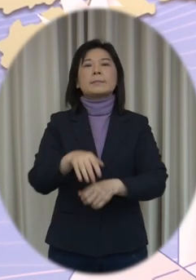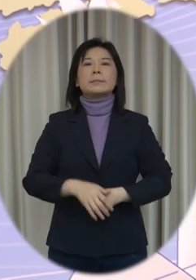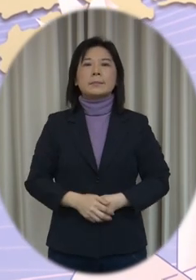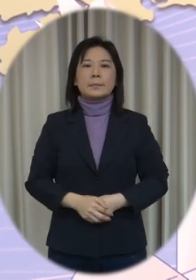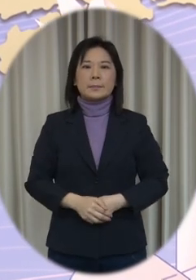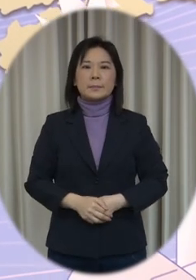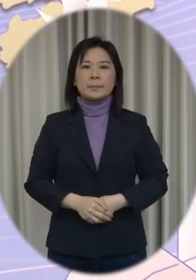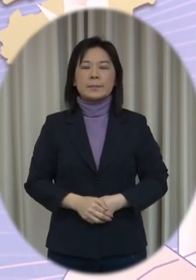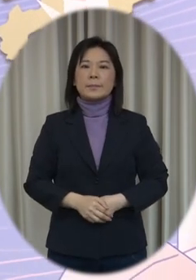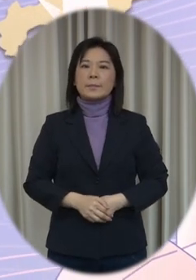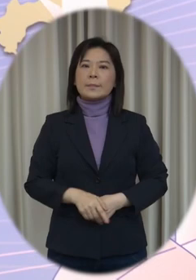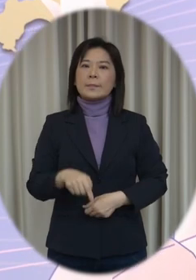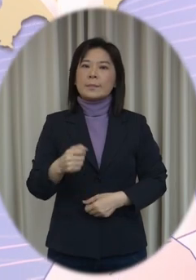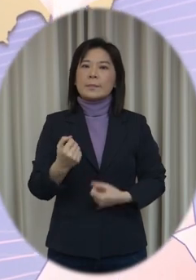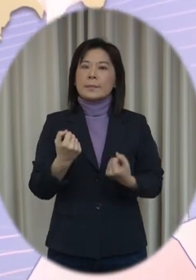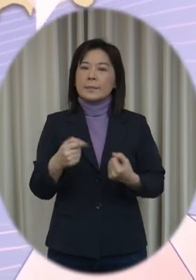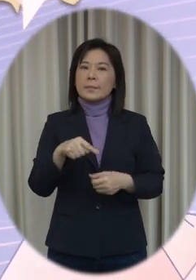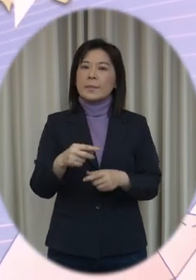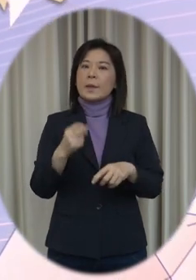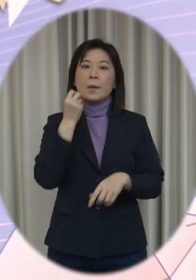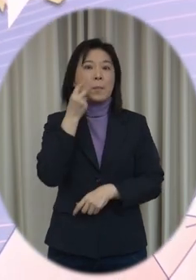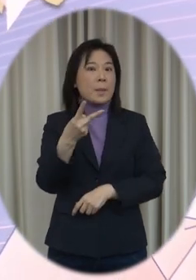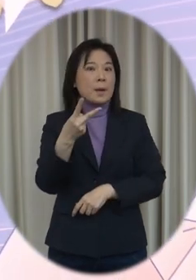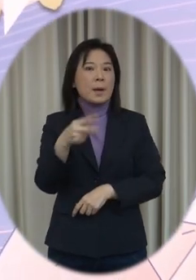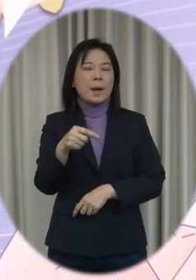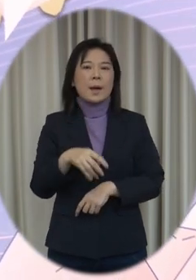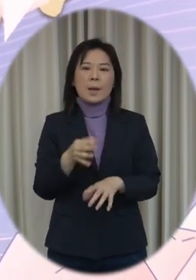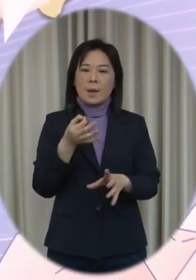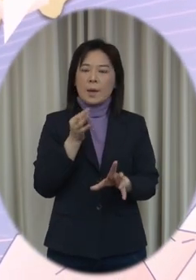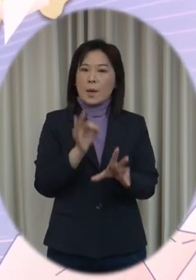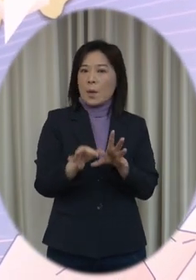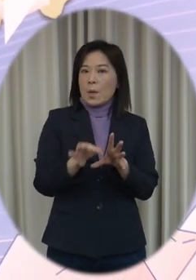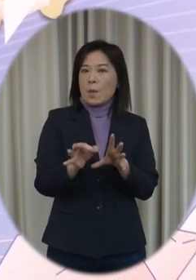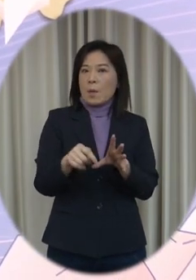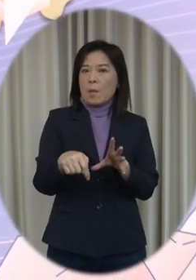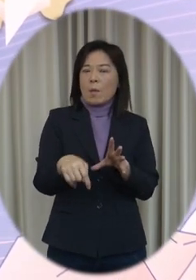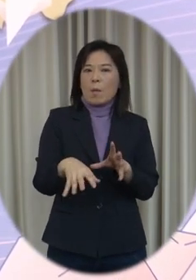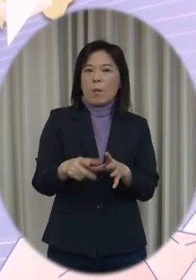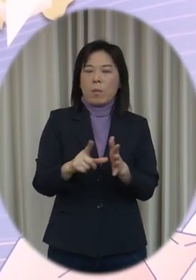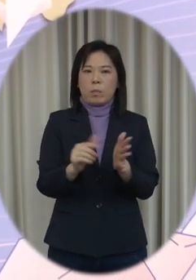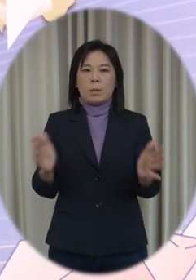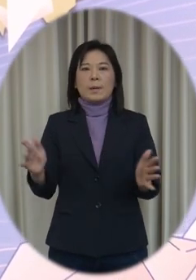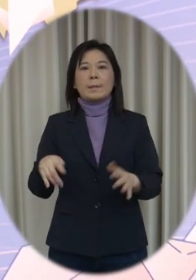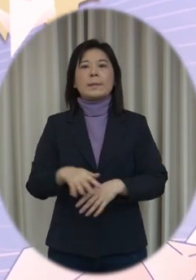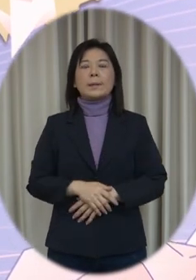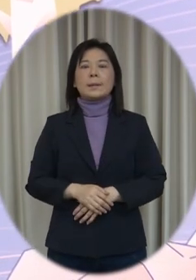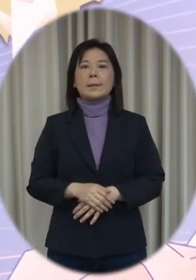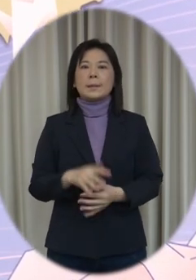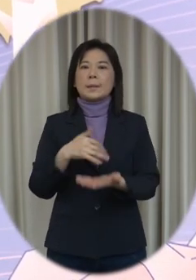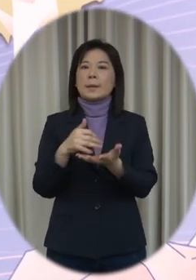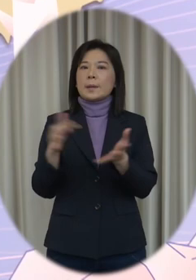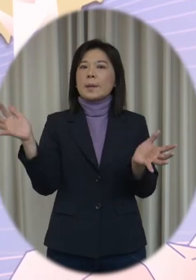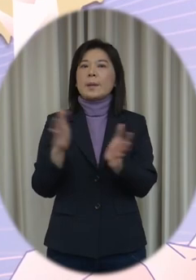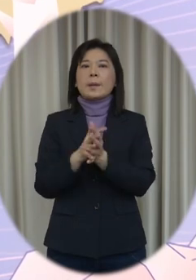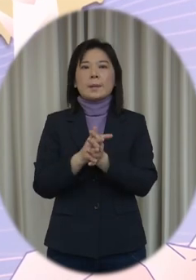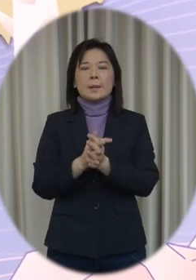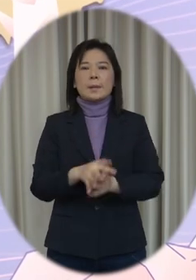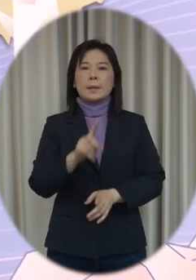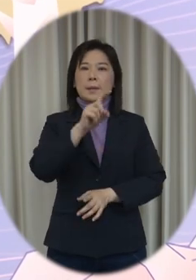民。好，那在整个两个月的一个募款的期间，我们总共收到